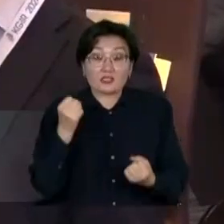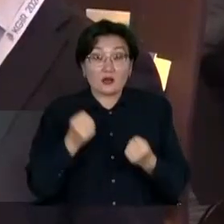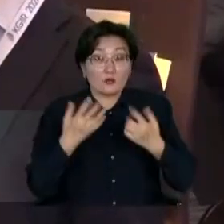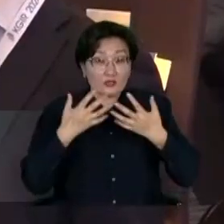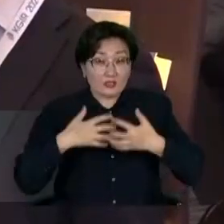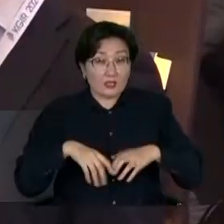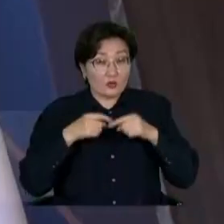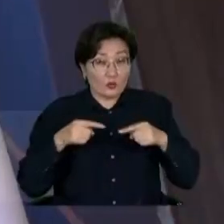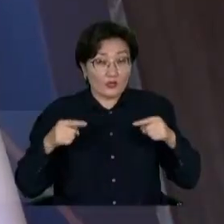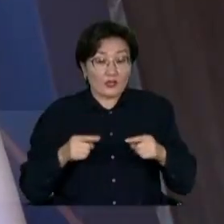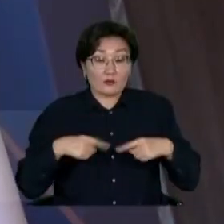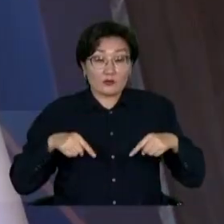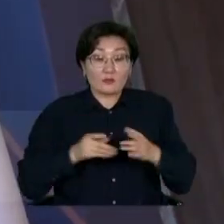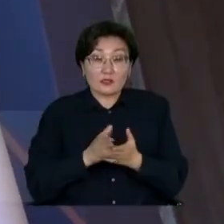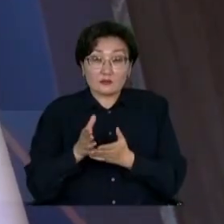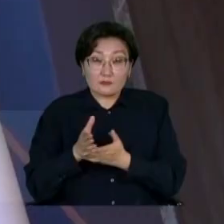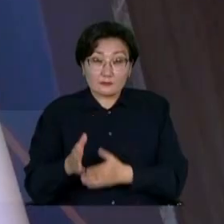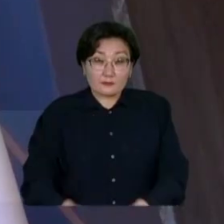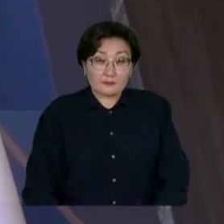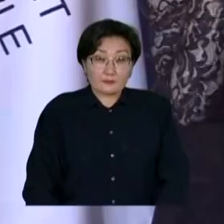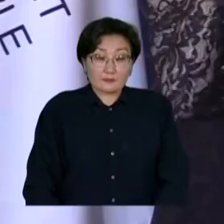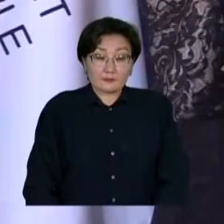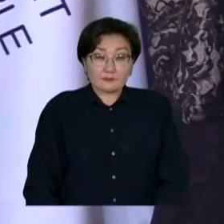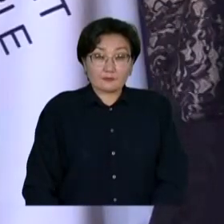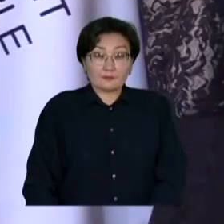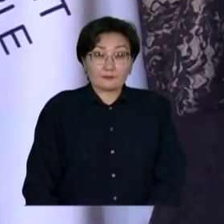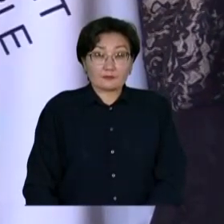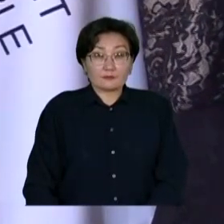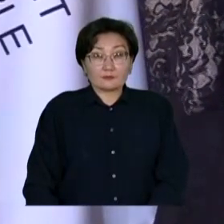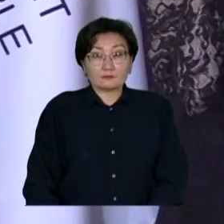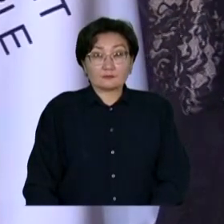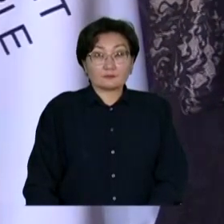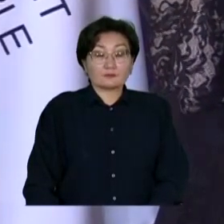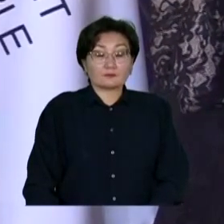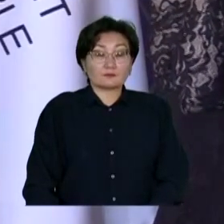машиностроение и другие. Асимжан Жузбаева, Данияр Омар, телеканал Алматы, Астана.